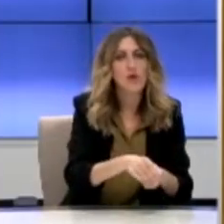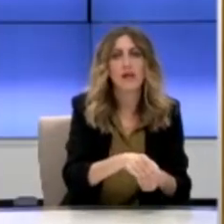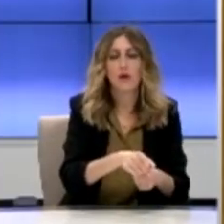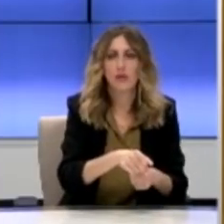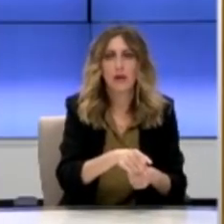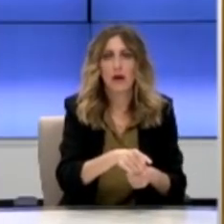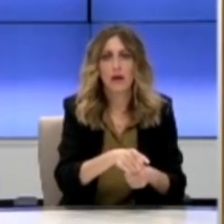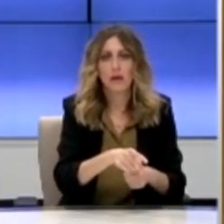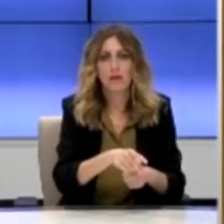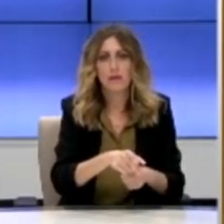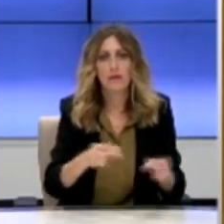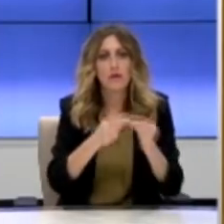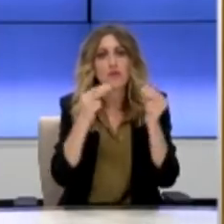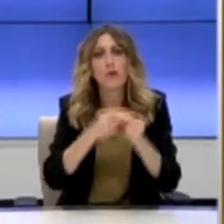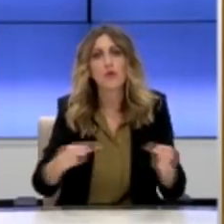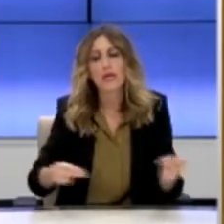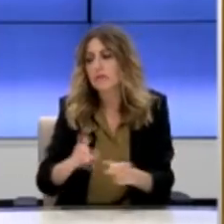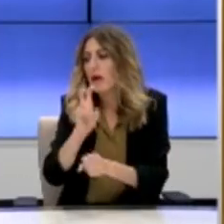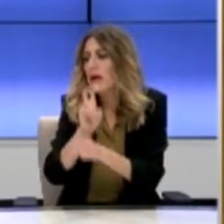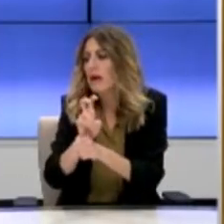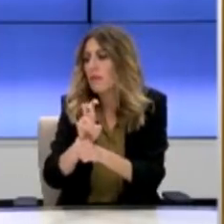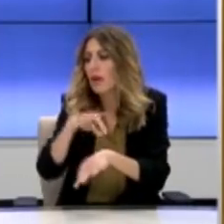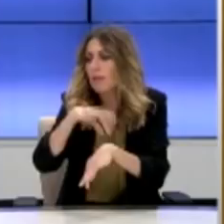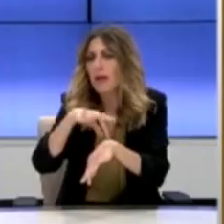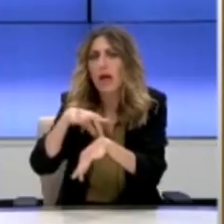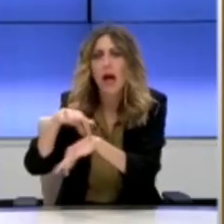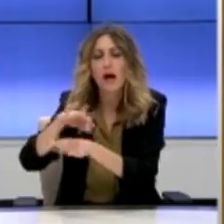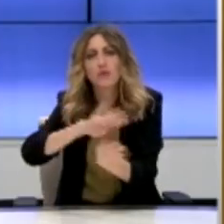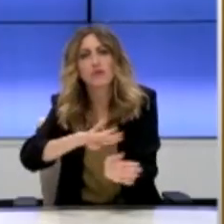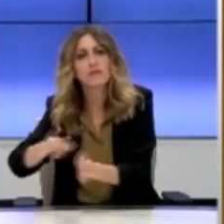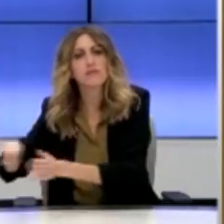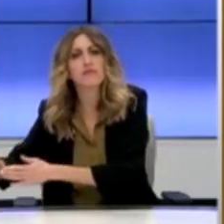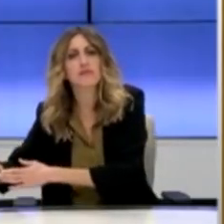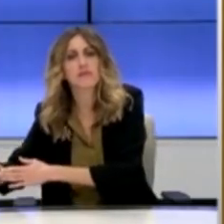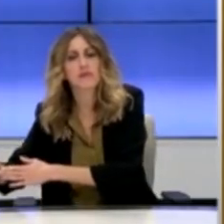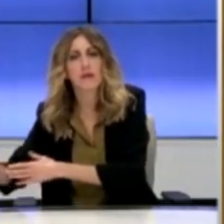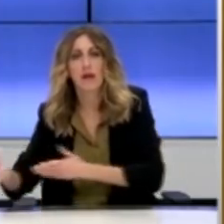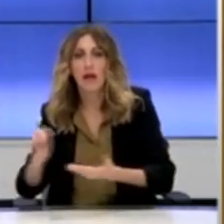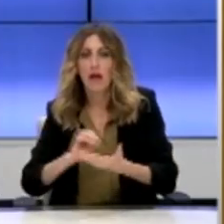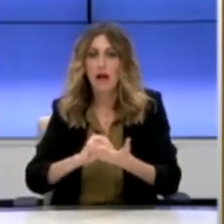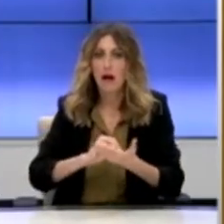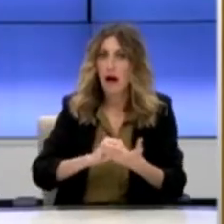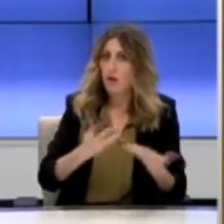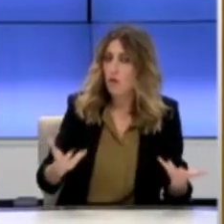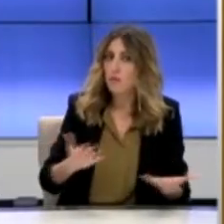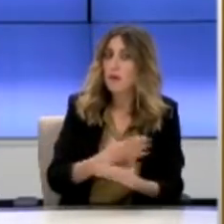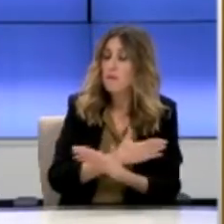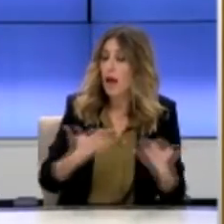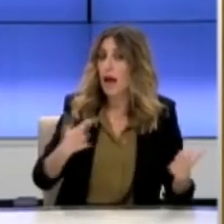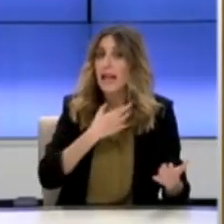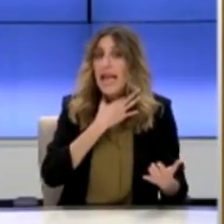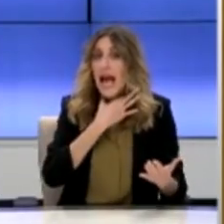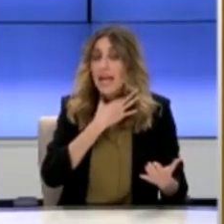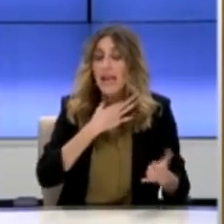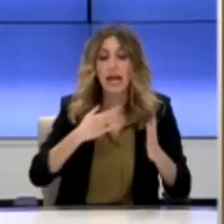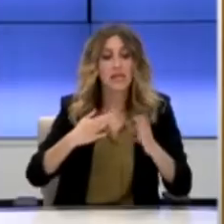και θεραπείας όλων των υπολείπων ασθενειών. Προσπαθήσατε να καλύψετε τις μεγάλες ανάγκες σε προσωπικό,